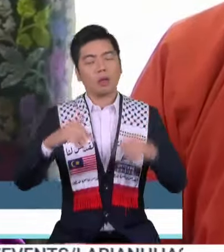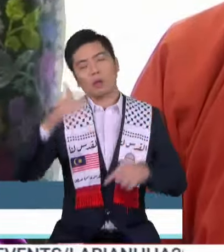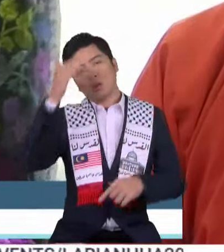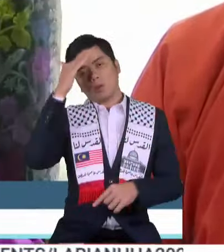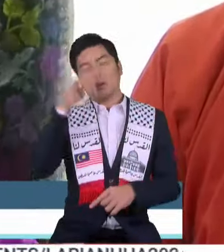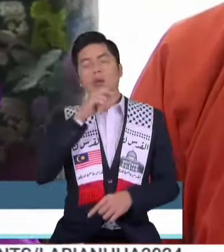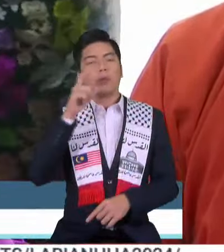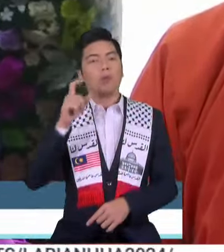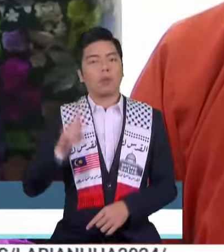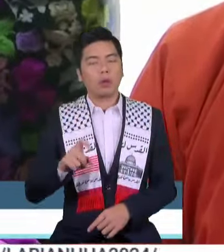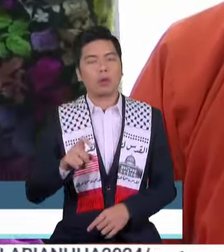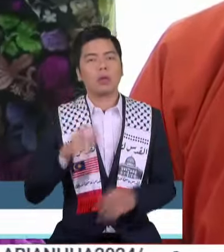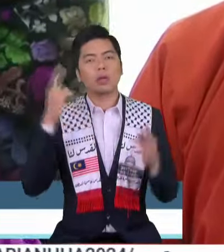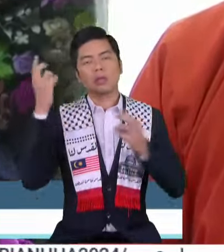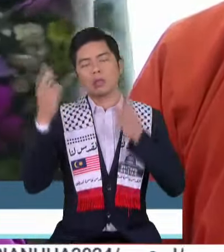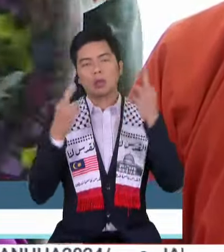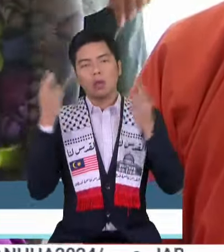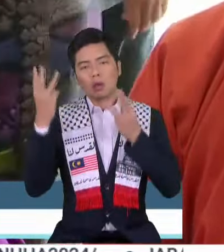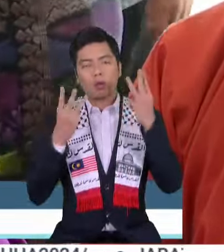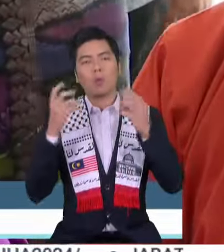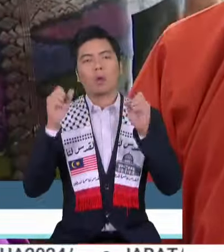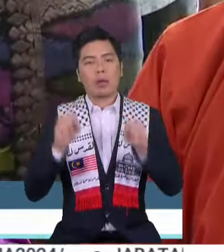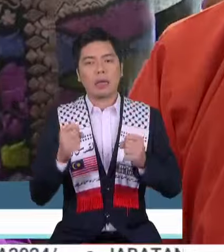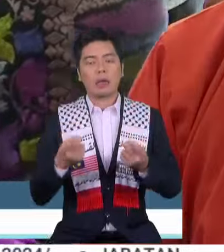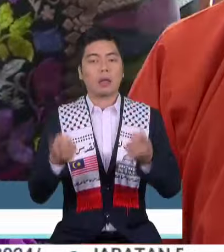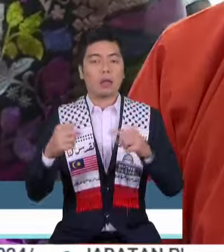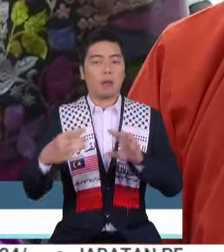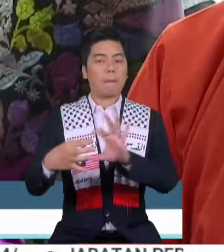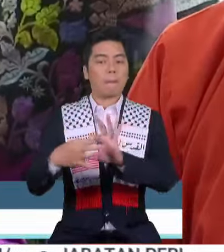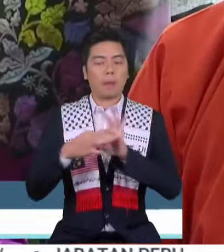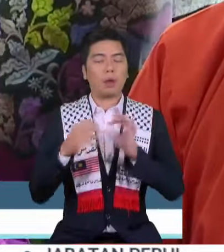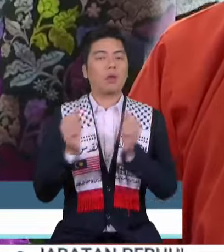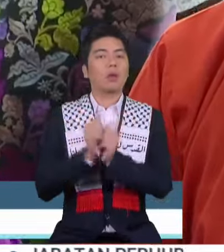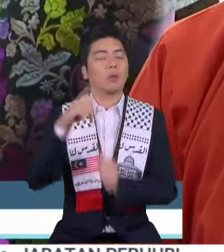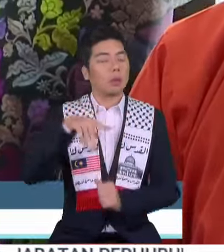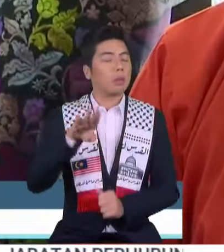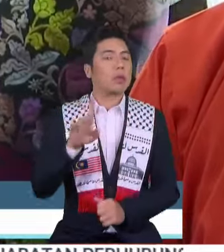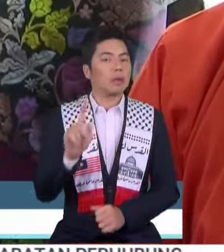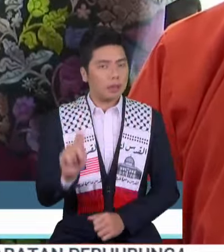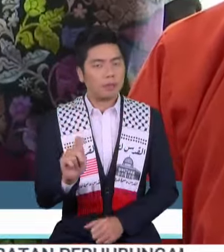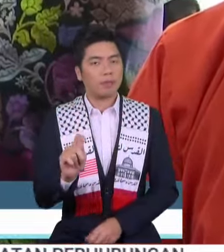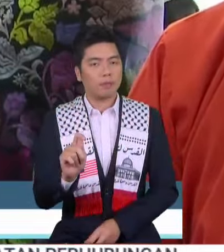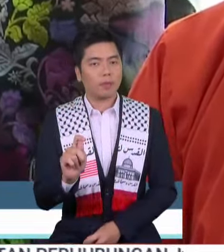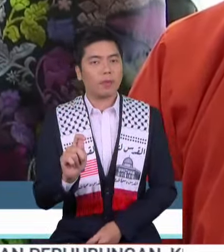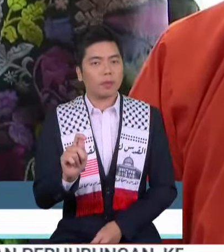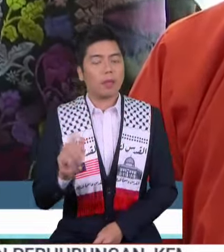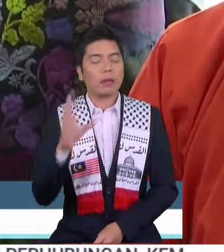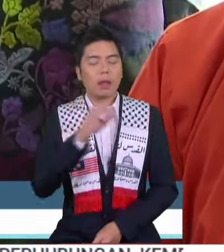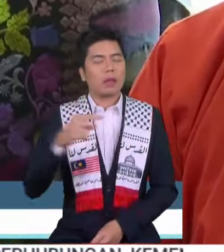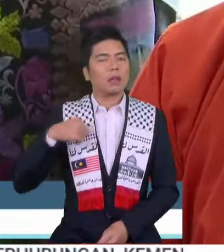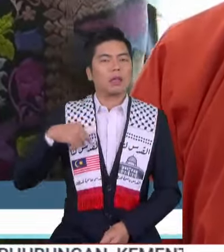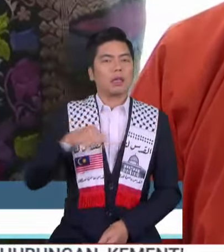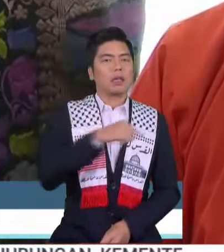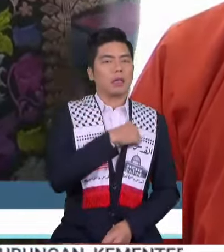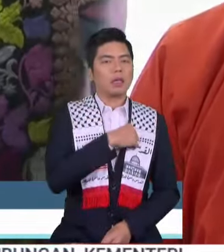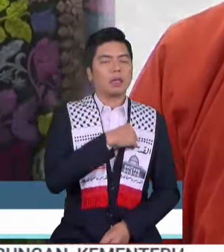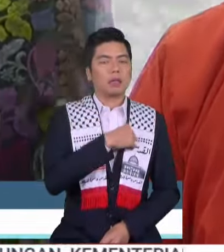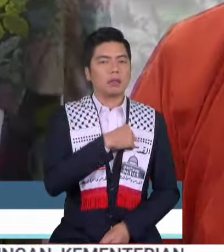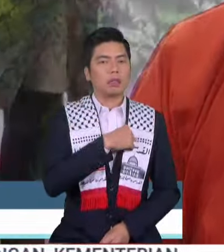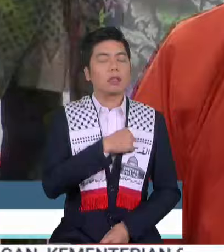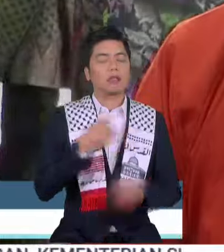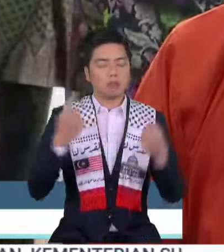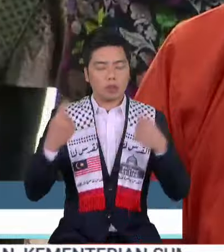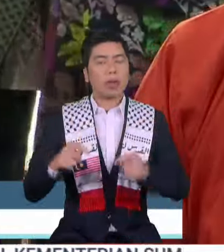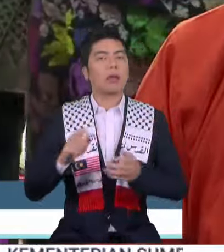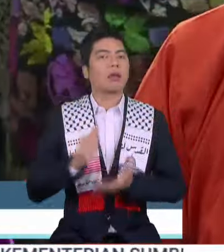perlu risau, dia boleh buat engagement dengan PBT-PBT yang ada dan kita akan cuba bantu sebaik